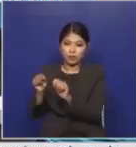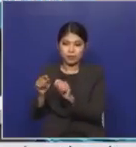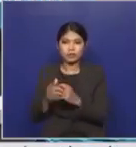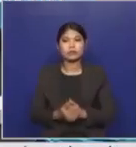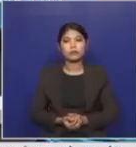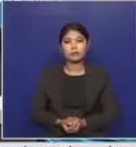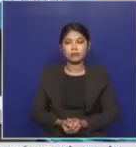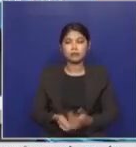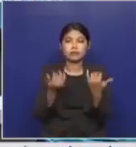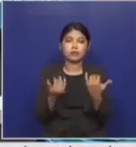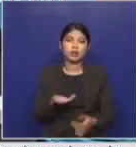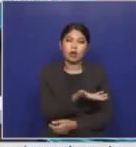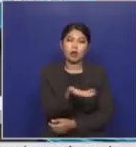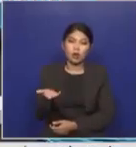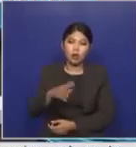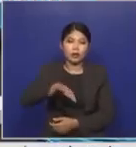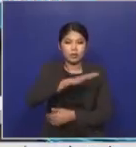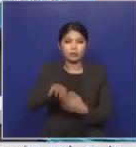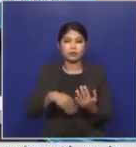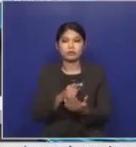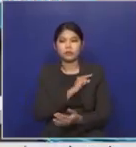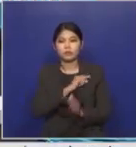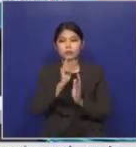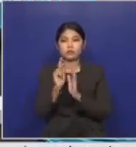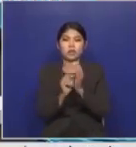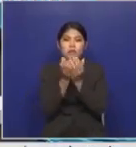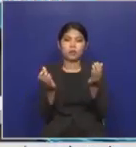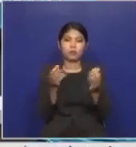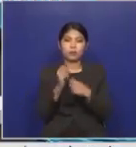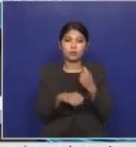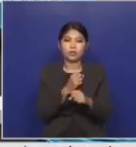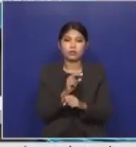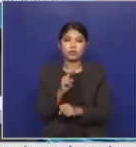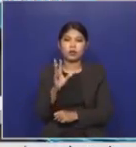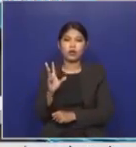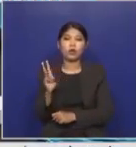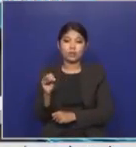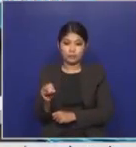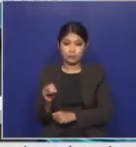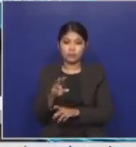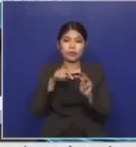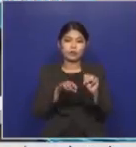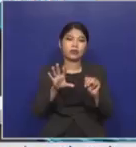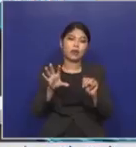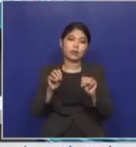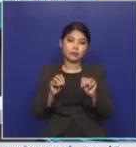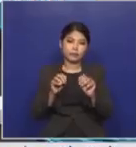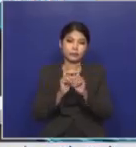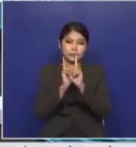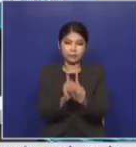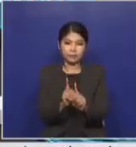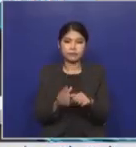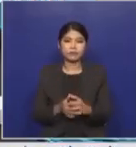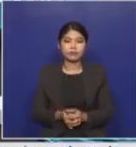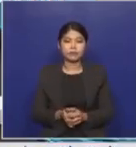ประเทศขอให้ท่านปฏิบัติหน้าที่ตามรัฐธรรมนูญ 50ต่างๆไม่จำนวน 60มาตรา50และ